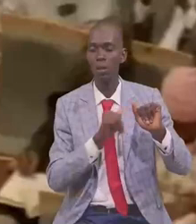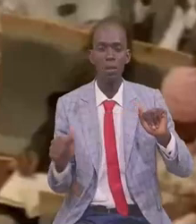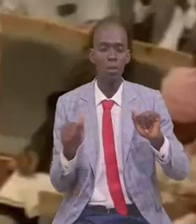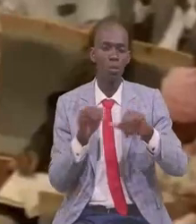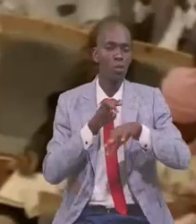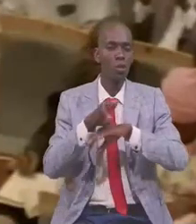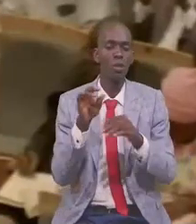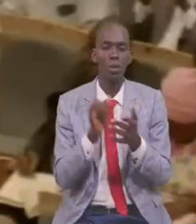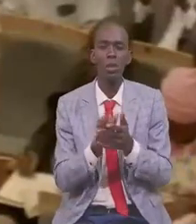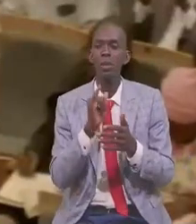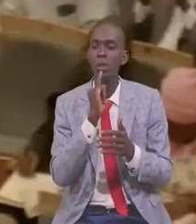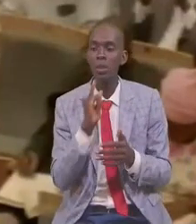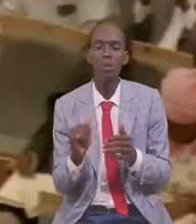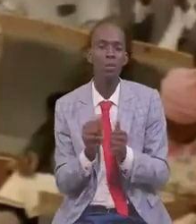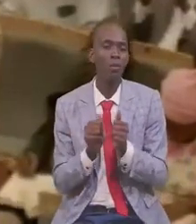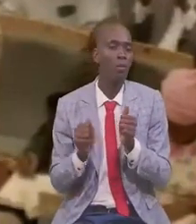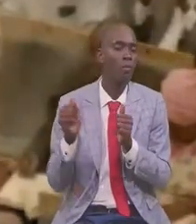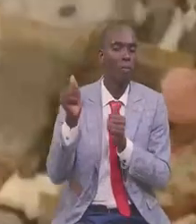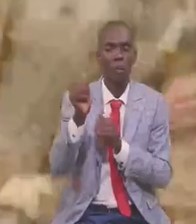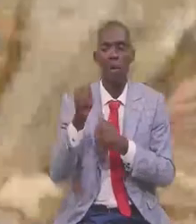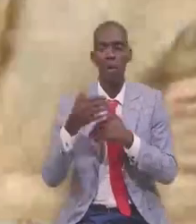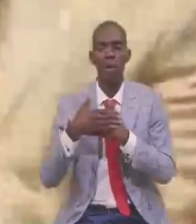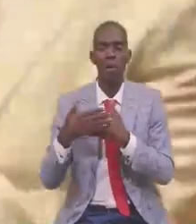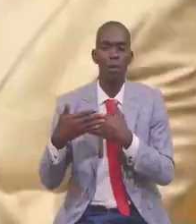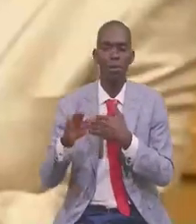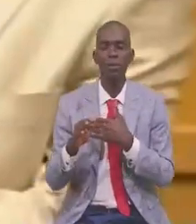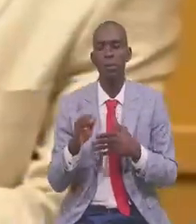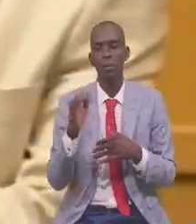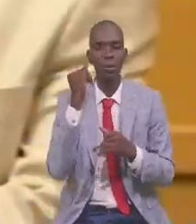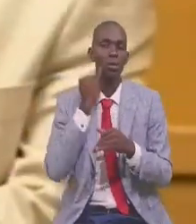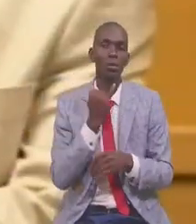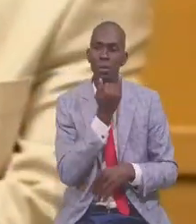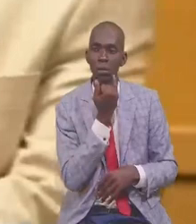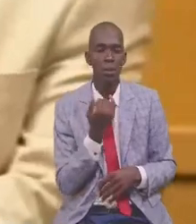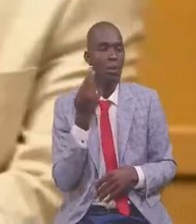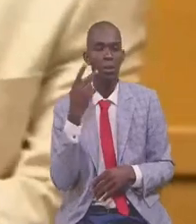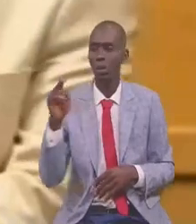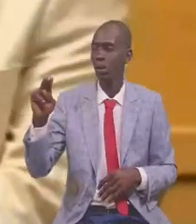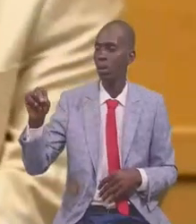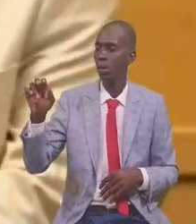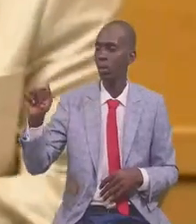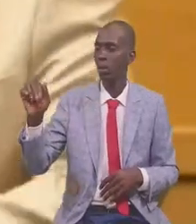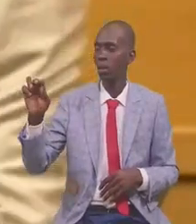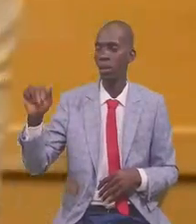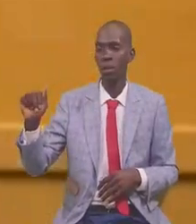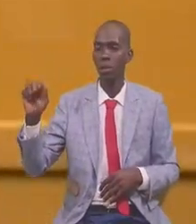Il avait un ministère qui a dépassé les localités. Vous voyez, Naaman qui vient de la Syrie, c'est au-delà